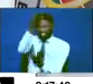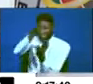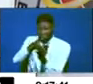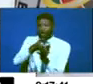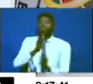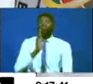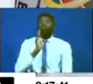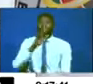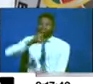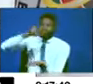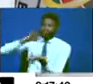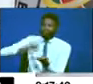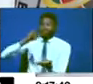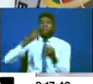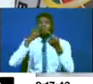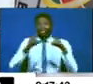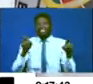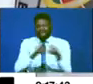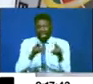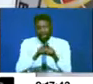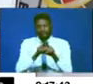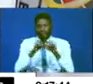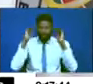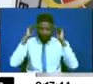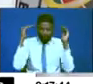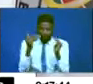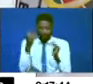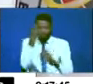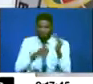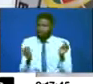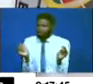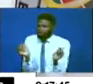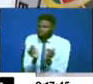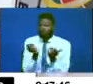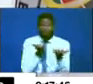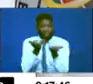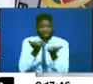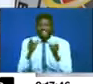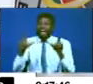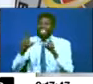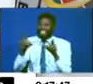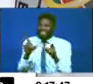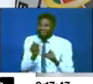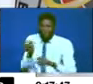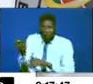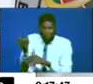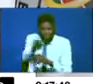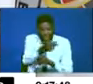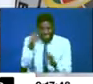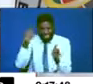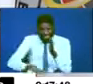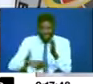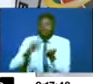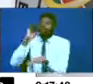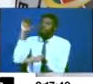ni zile biashara ndogo ndogo zote. Tumepunguza idadi ya leseni kuweza kulipa, na pia vile vile